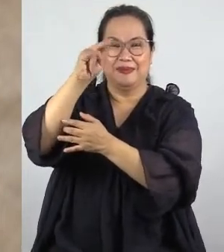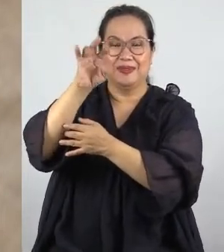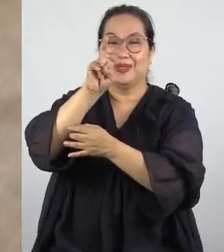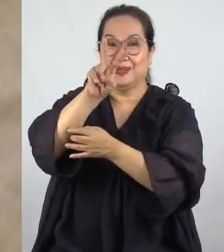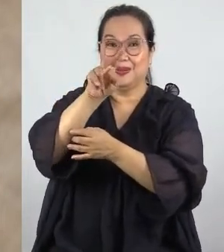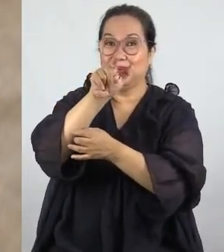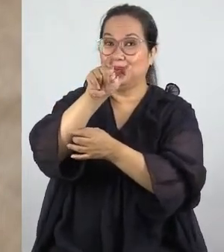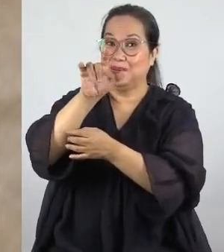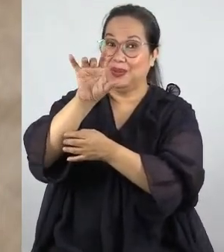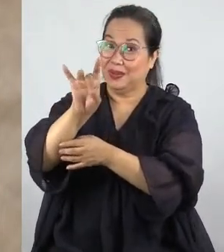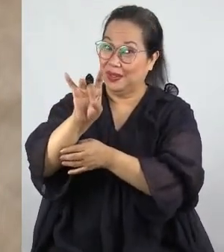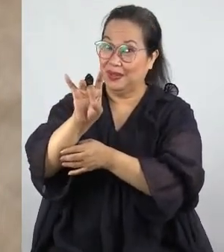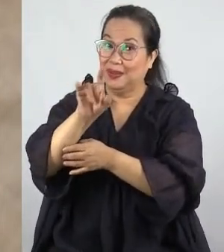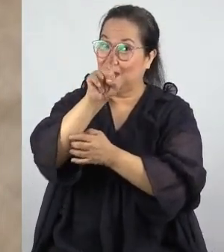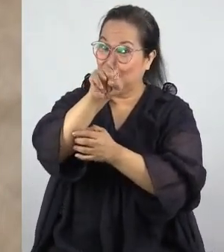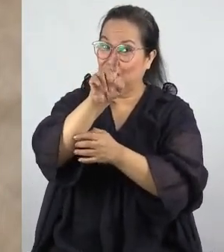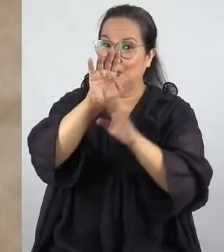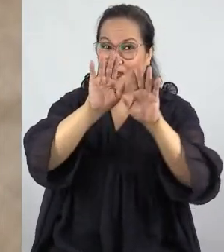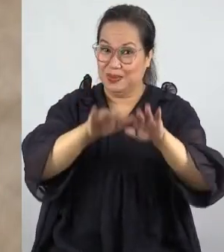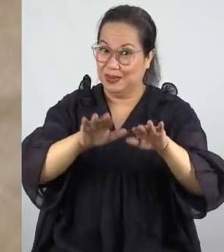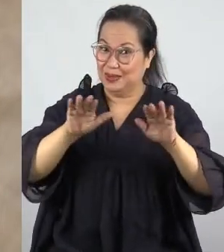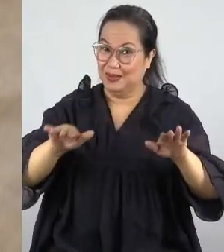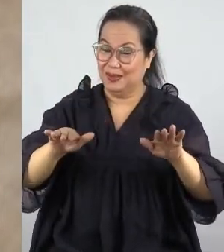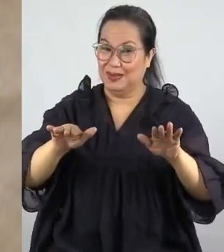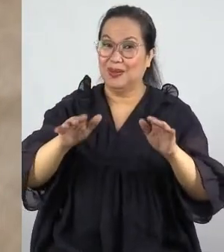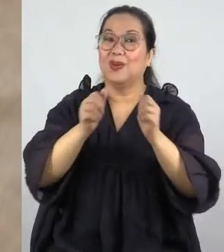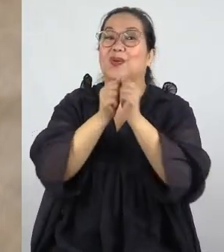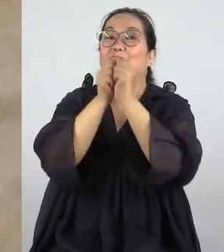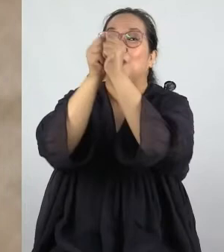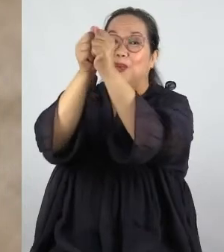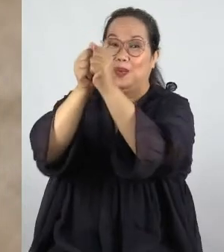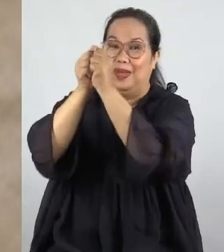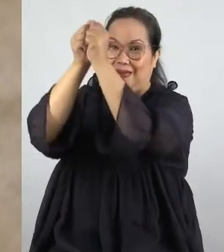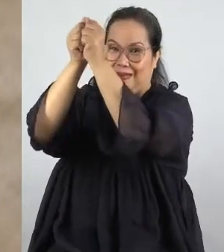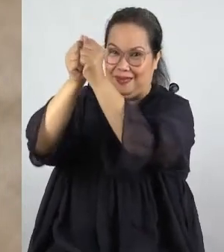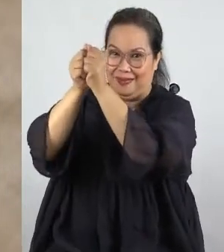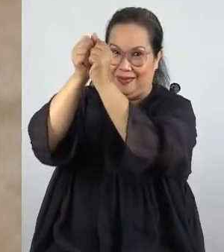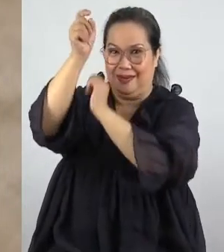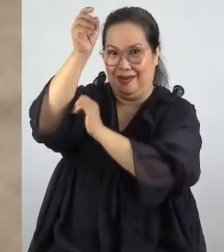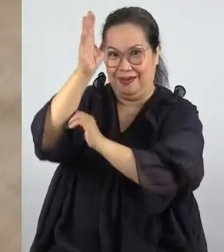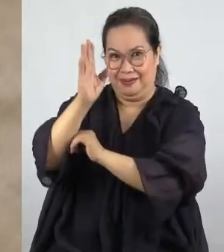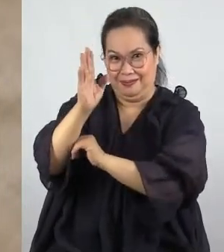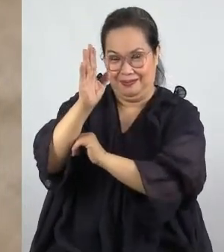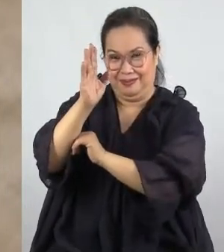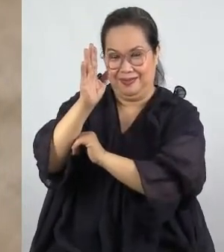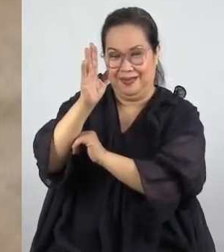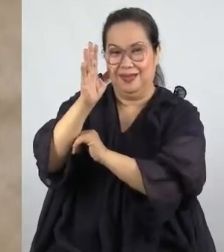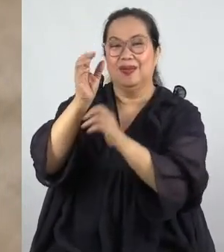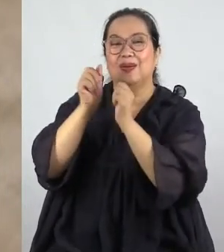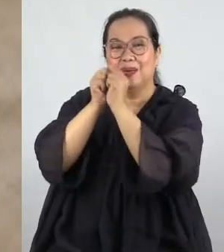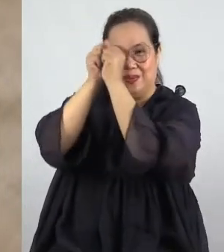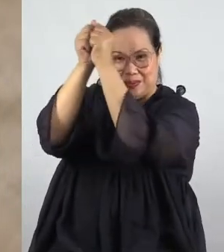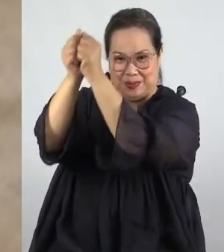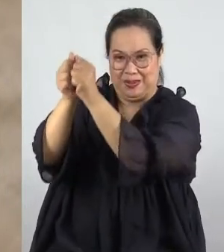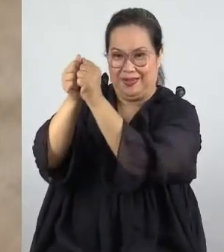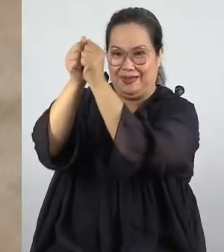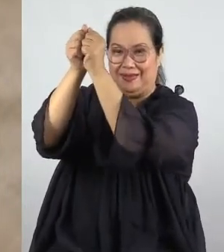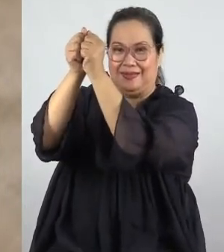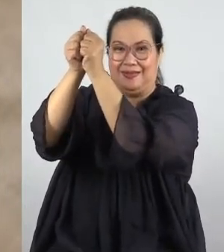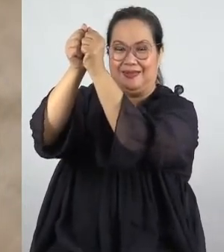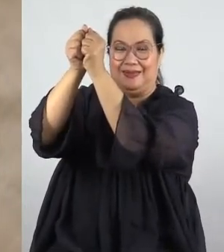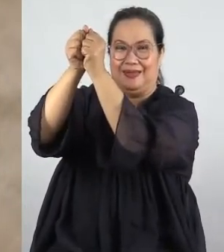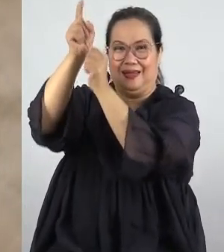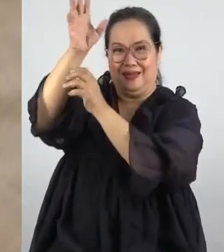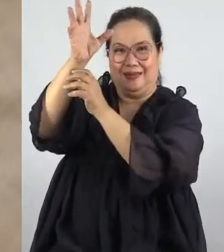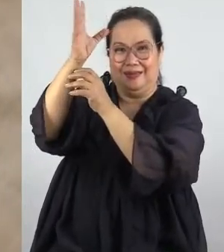2:28, and now little children, abide in Him. Manirahan kayo sa Kanya.